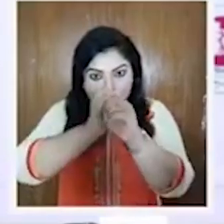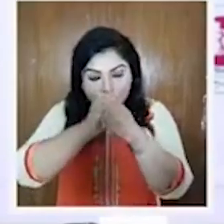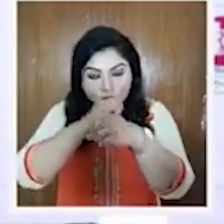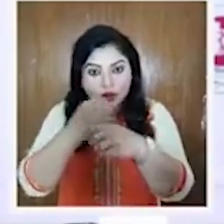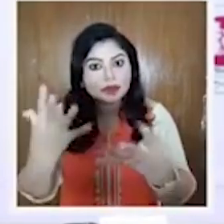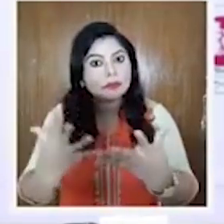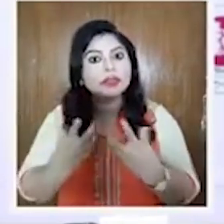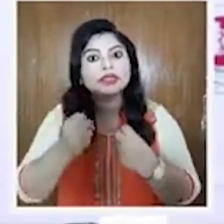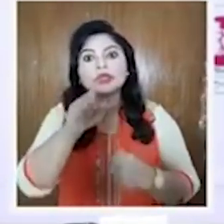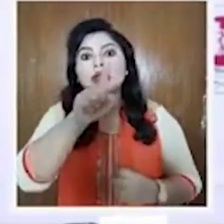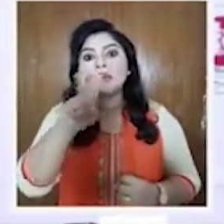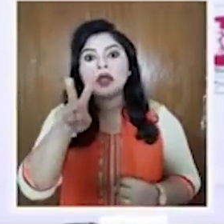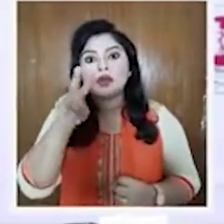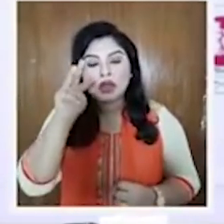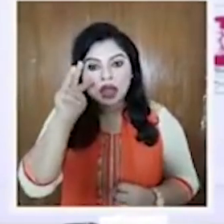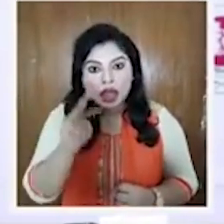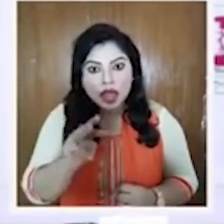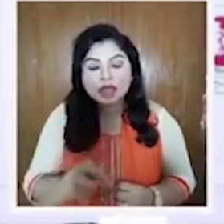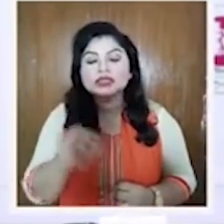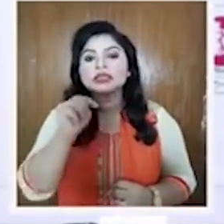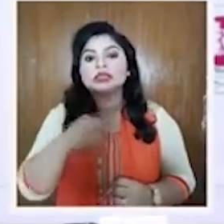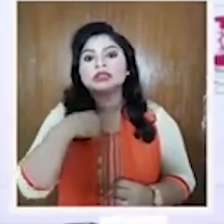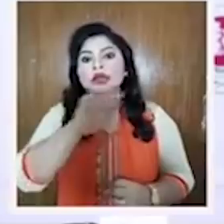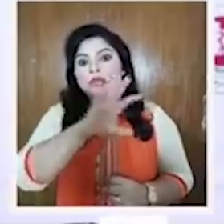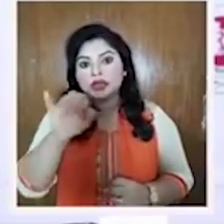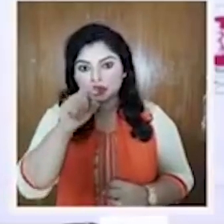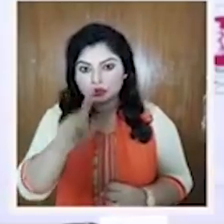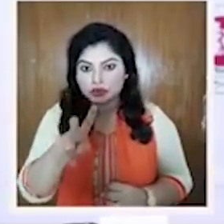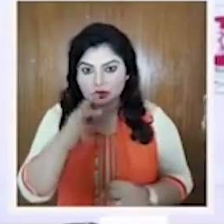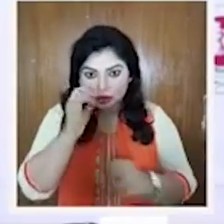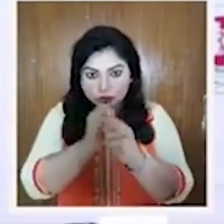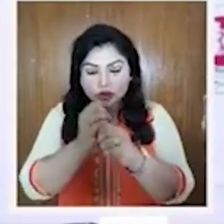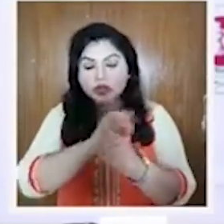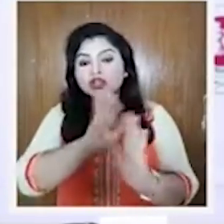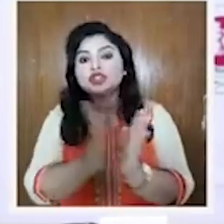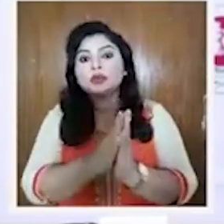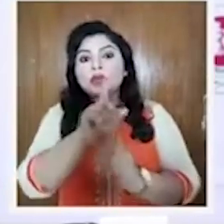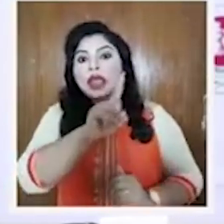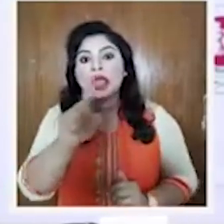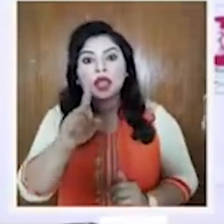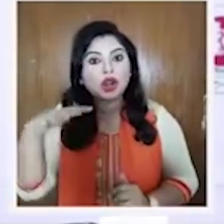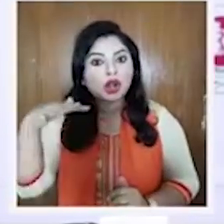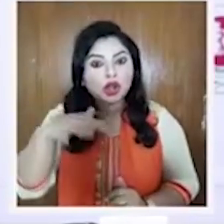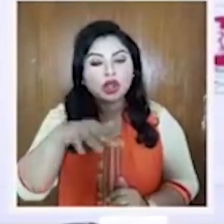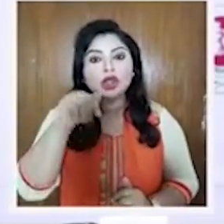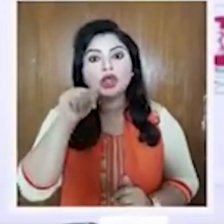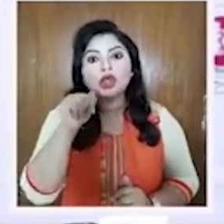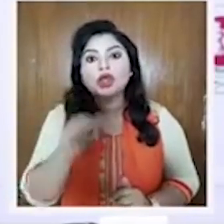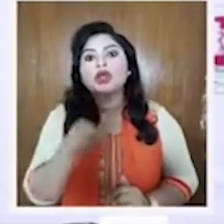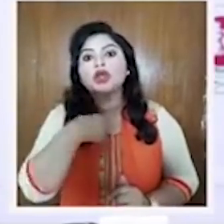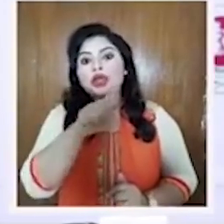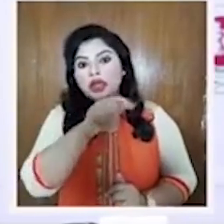গত 24 ঘন্টায় নমুনা সংগ্রহ হয়েছে 13,170টি এবং পরীক্ষা হয়েছে 24 ঘন্টায়